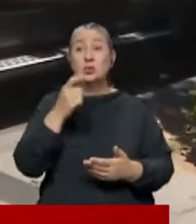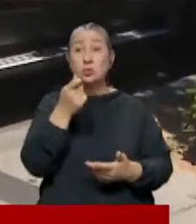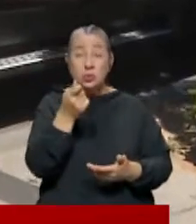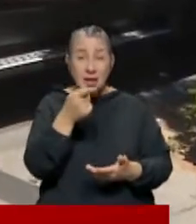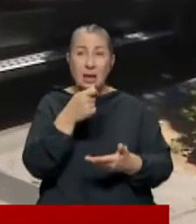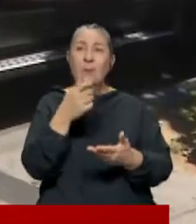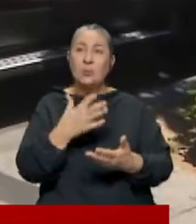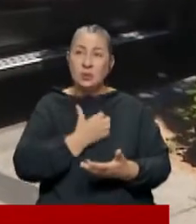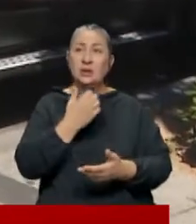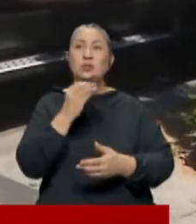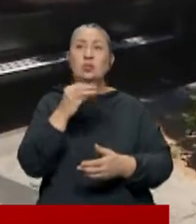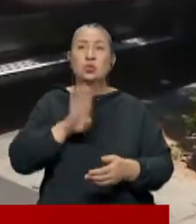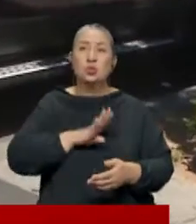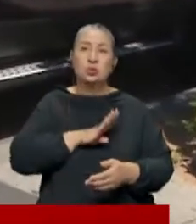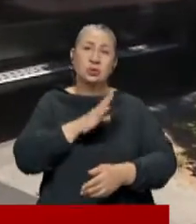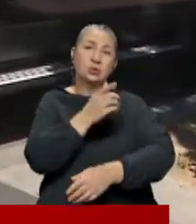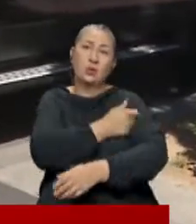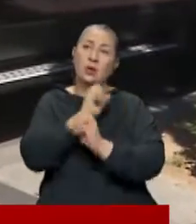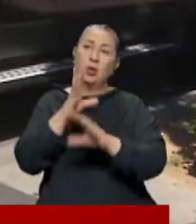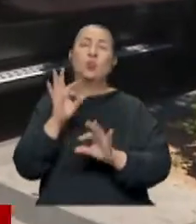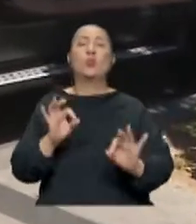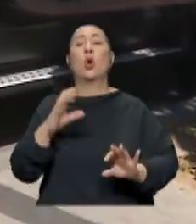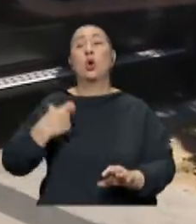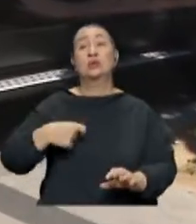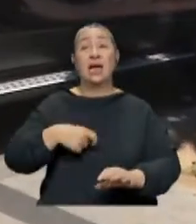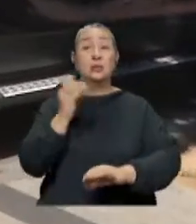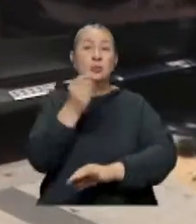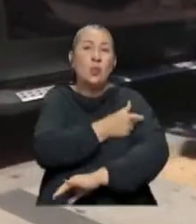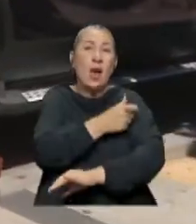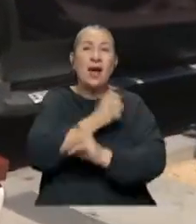ücrete maalesef çocuğumuzu kreşe göndermemiz mümkün değil. Özel kreşlere göndermemiz mümkün değil.